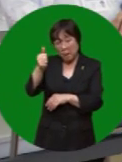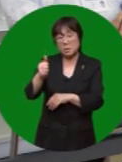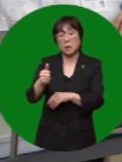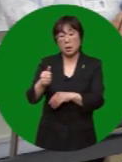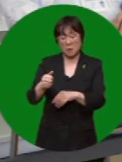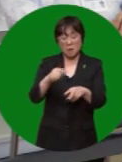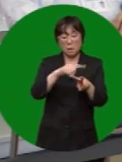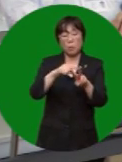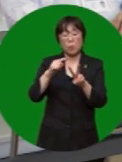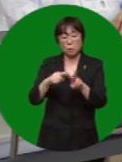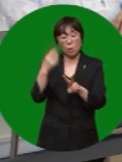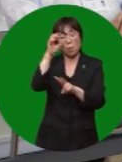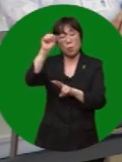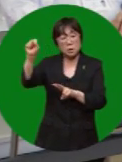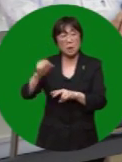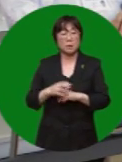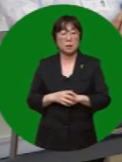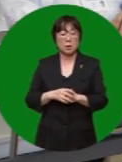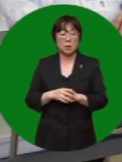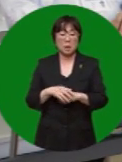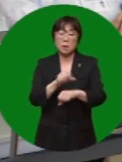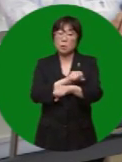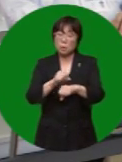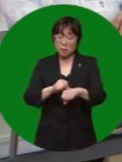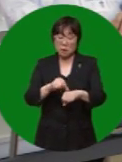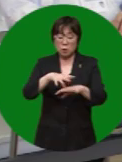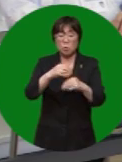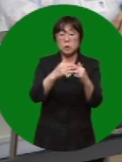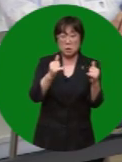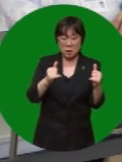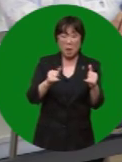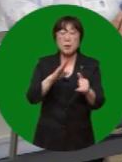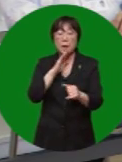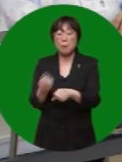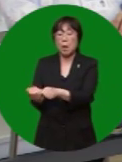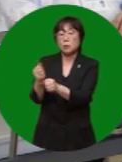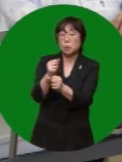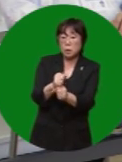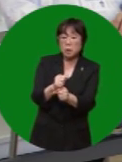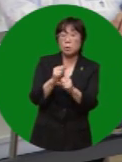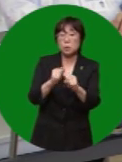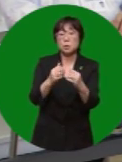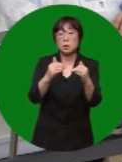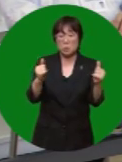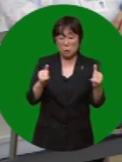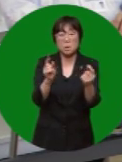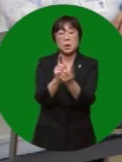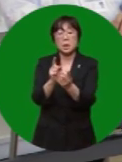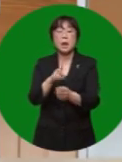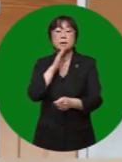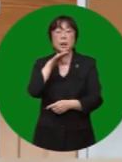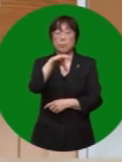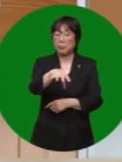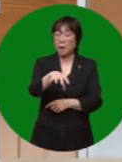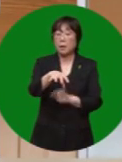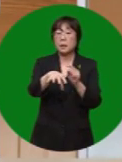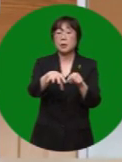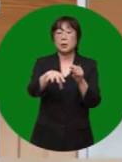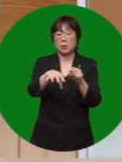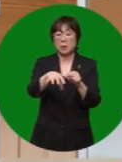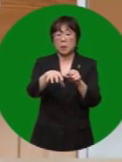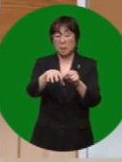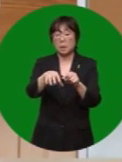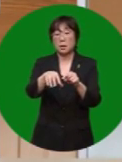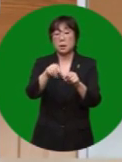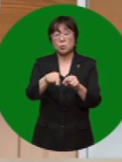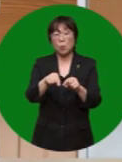両方の講座で、特に初心者の皆さん方、あるいは現場復帰してという皆さんには、現場、ただフィールド